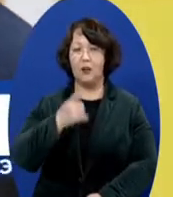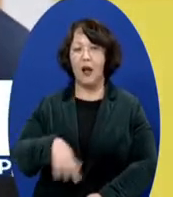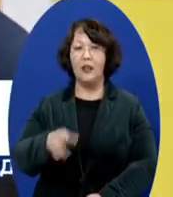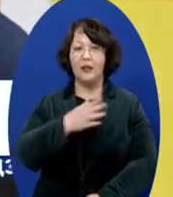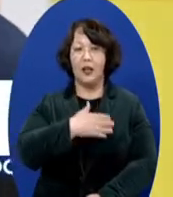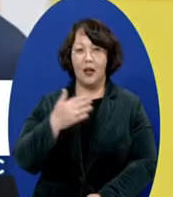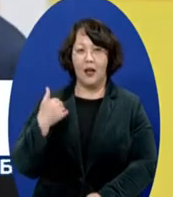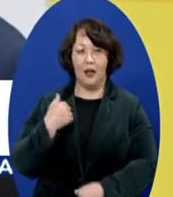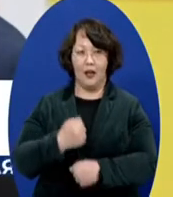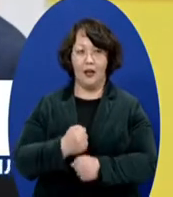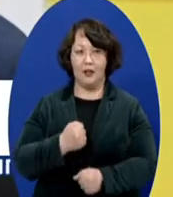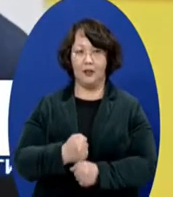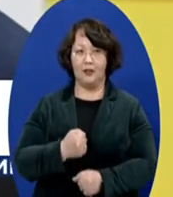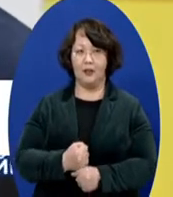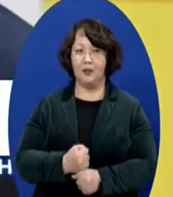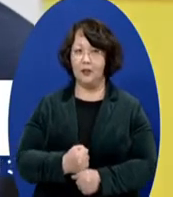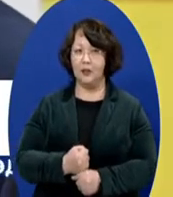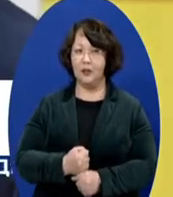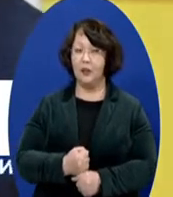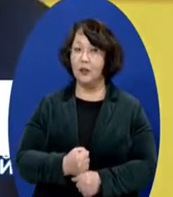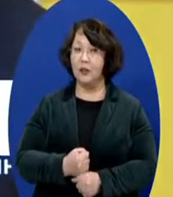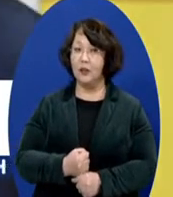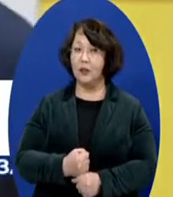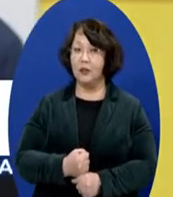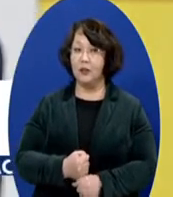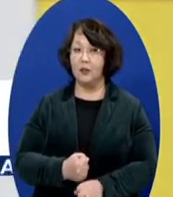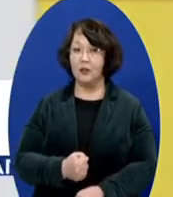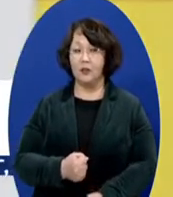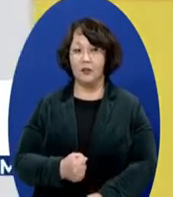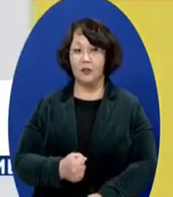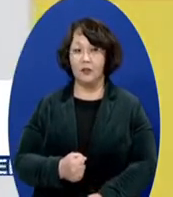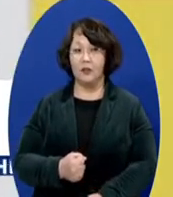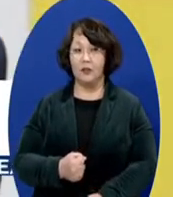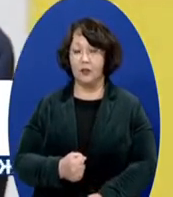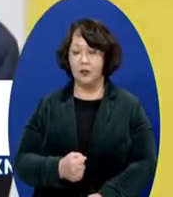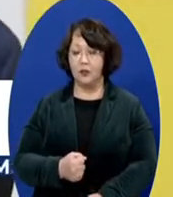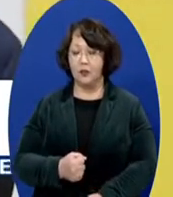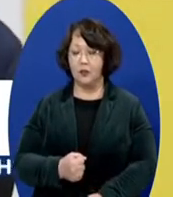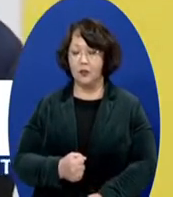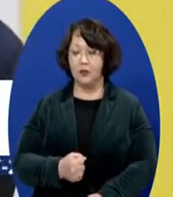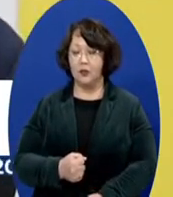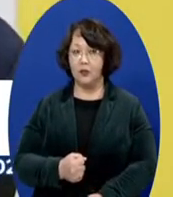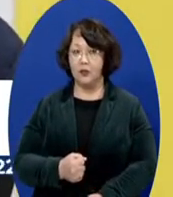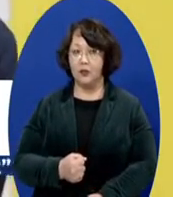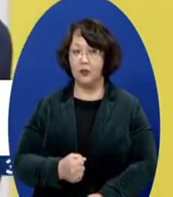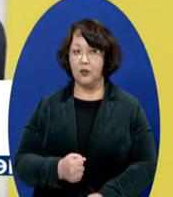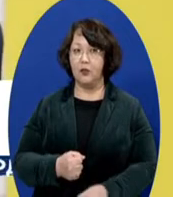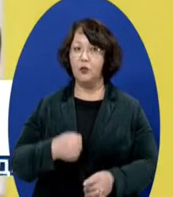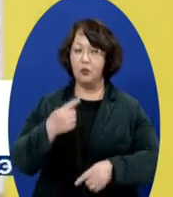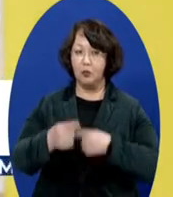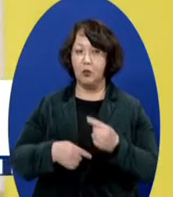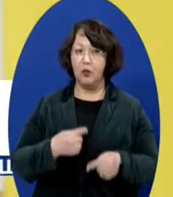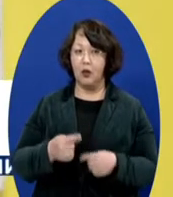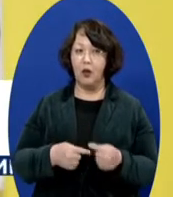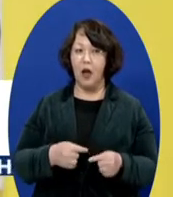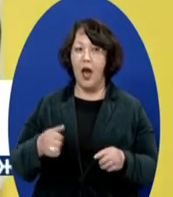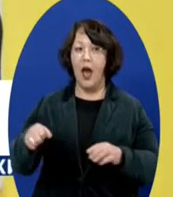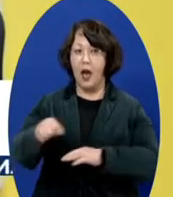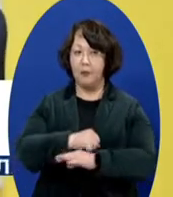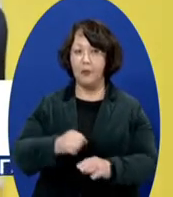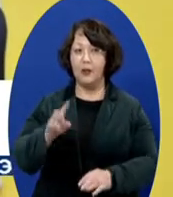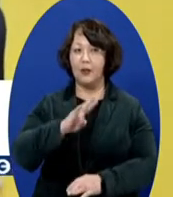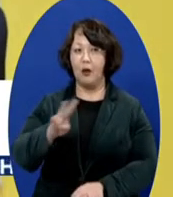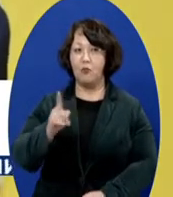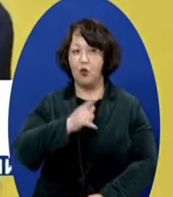бригадын дарга хийж байхдаа тэрбин төсөлсөд систем дон тэрбин төсөлөөр язны төрж байгаа тухай баса аймгийн